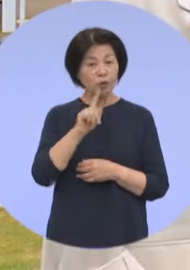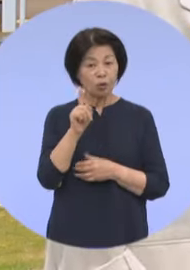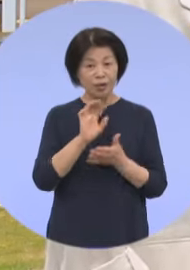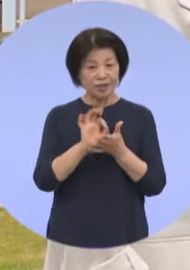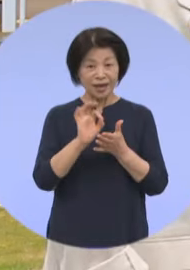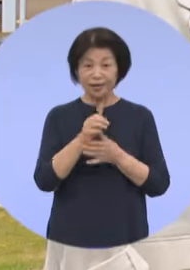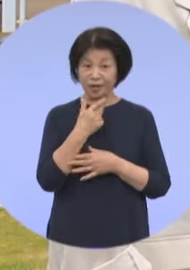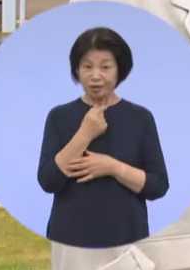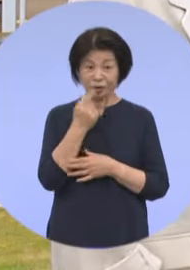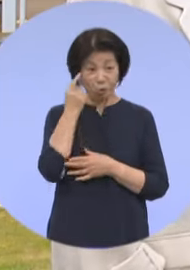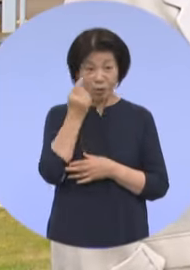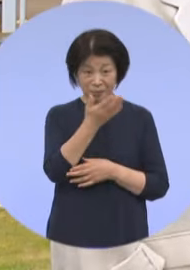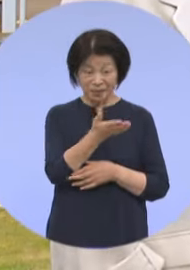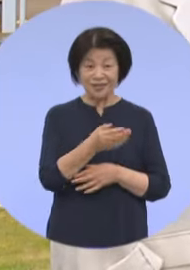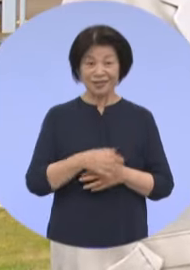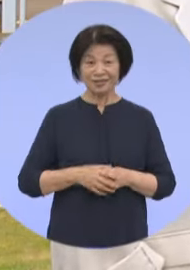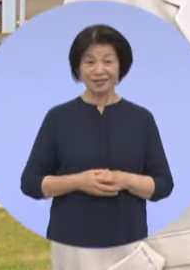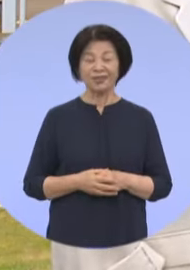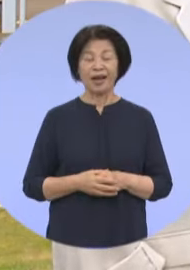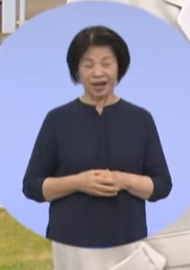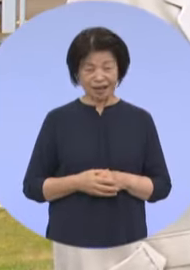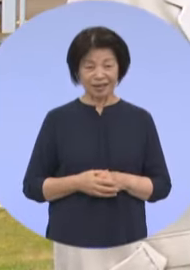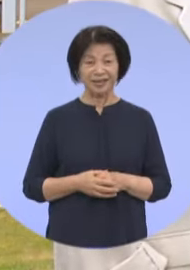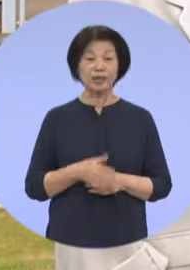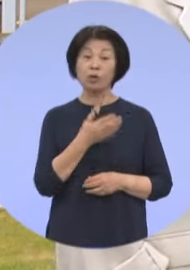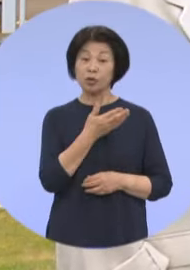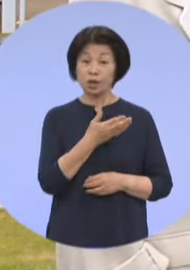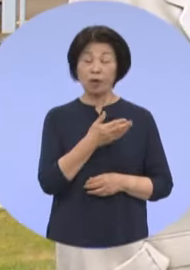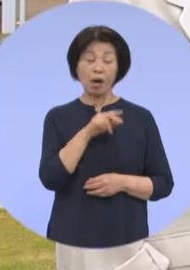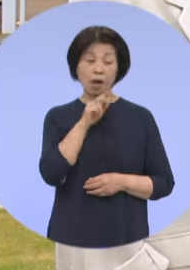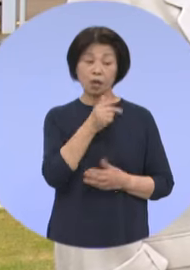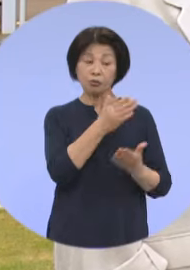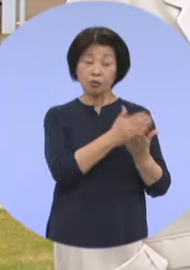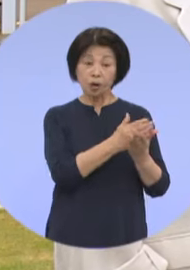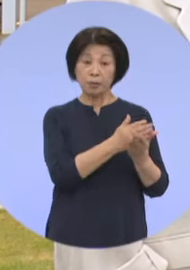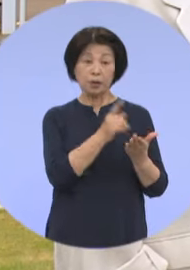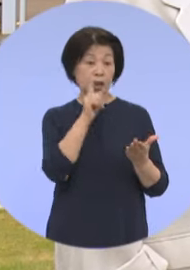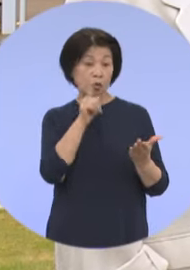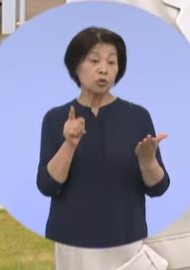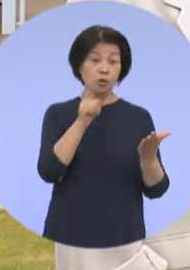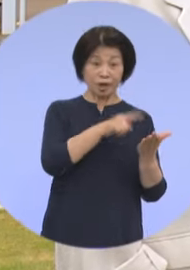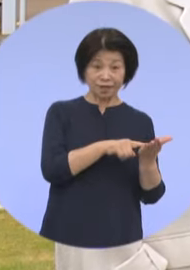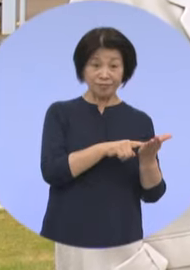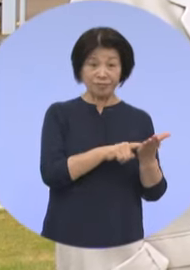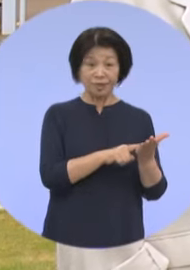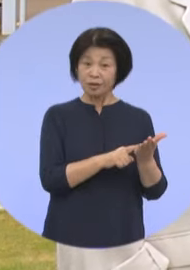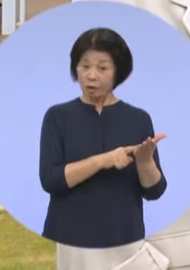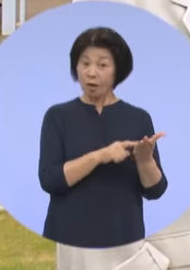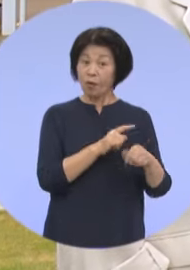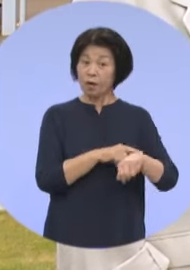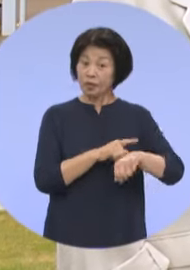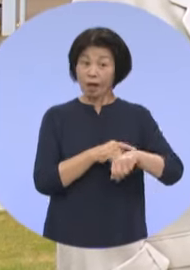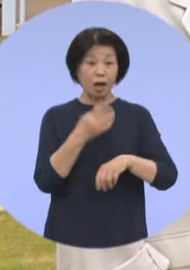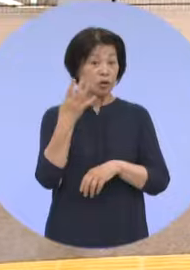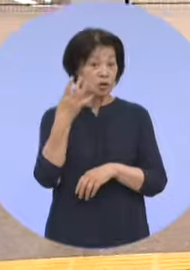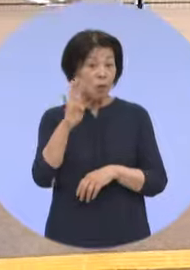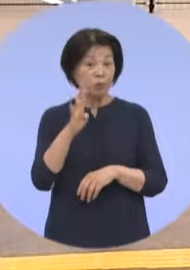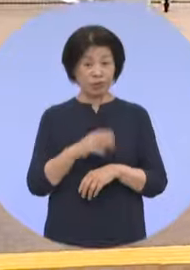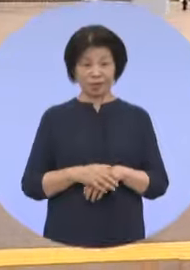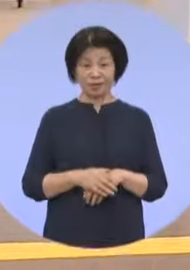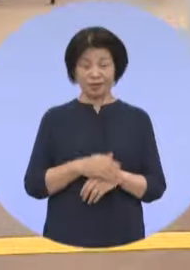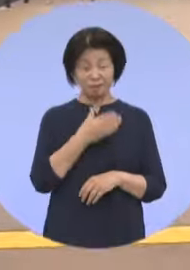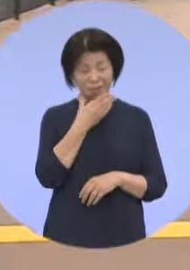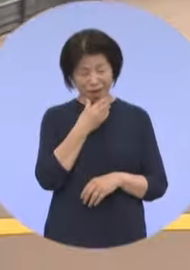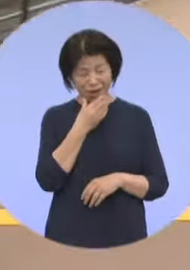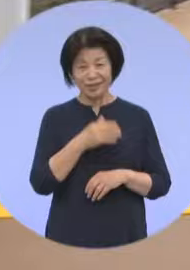してもらいたいですか？ JR 長森駅は岐阜駅まで1駅でわずか4分の距離にある立地のいい駅です。こ